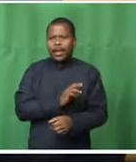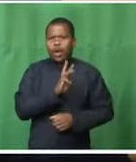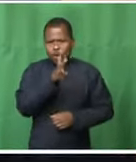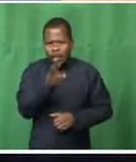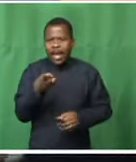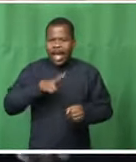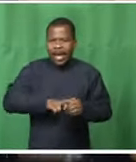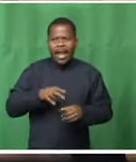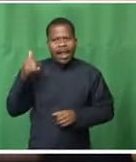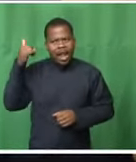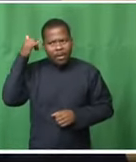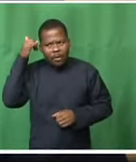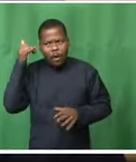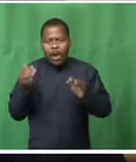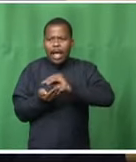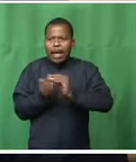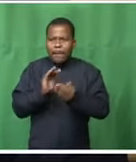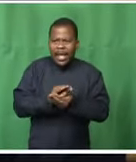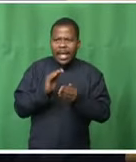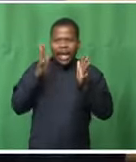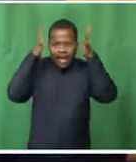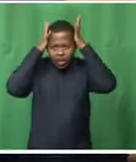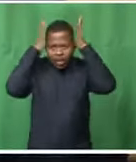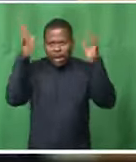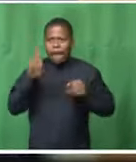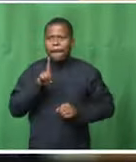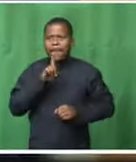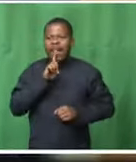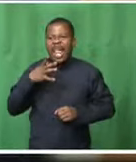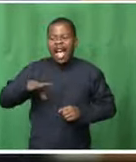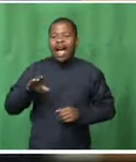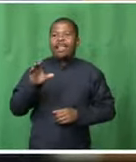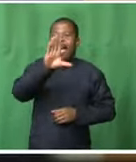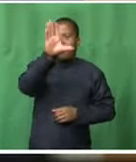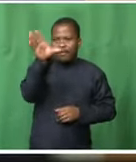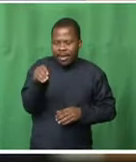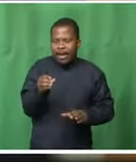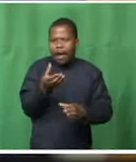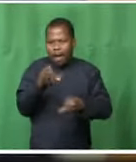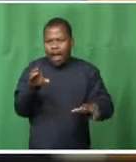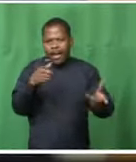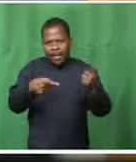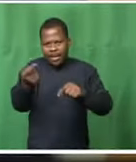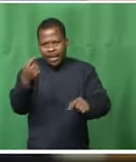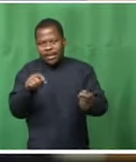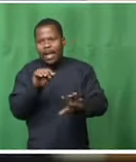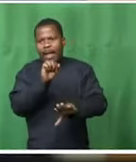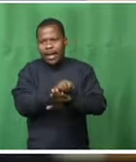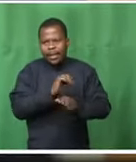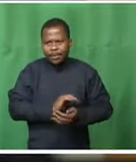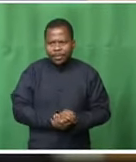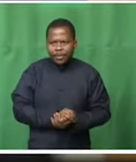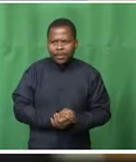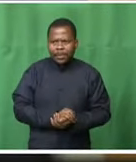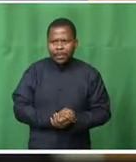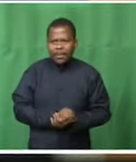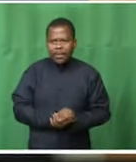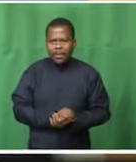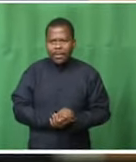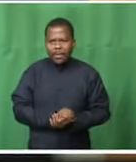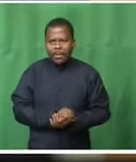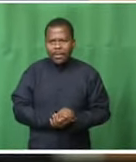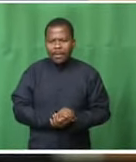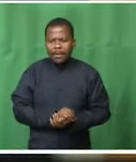dikhicite kangwane bese tiyahambisa duty free to the rest of Africa. Buciko bekukhanga bosomabhizinisi ngibona kanye lobufakele